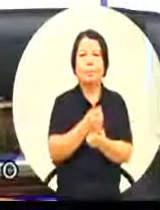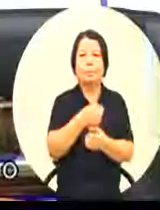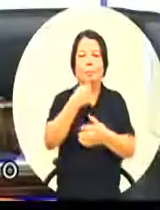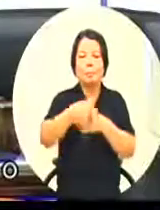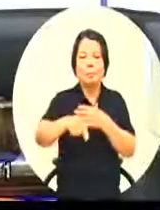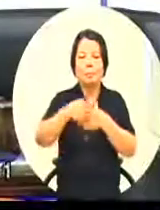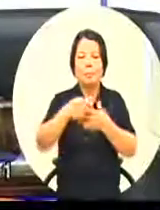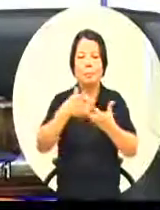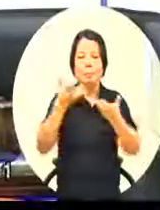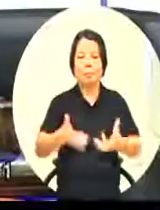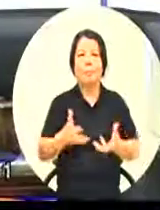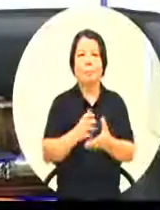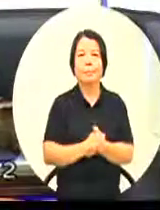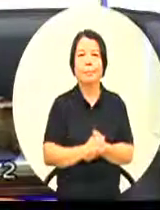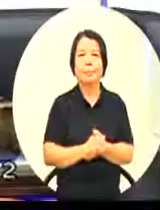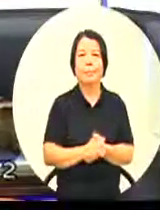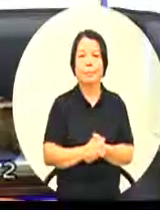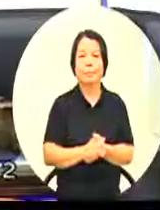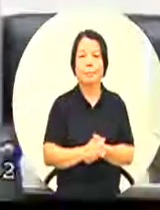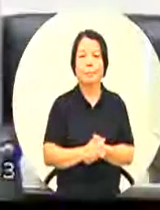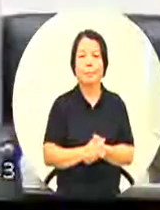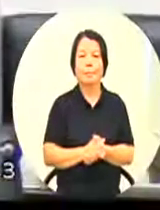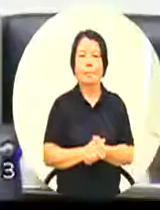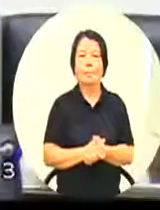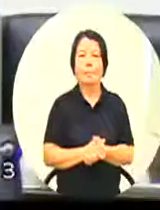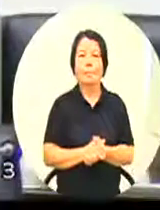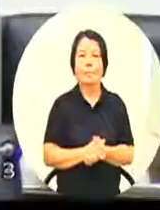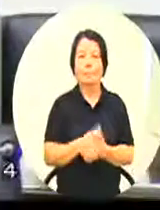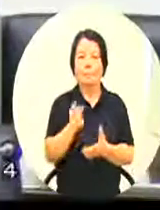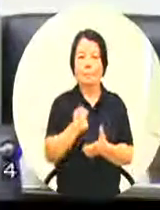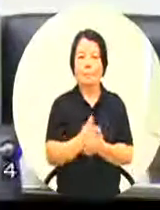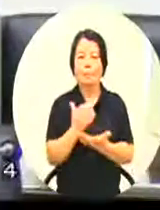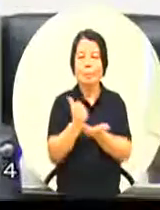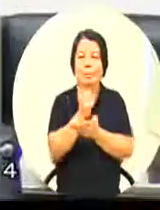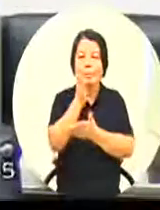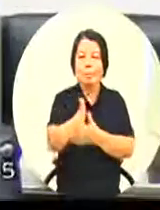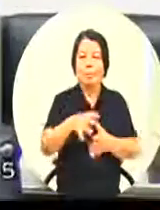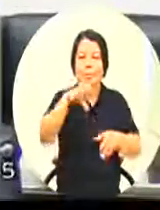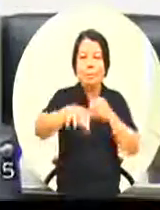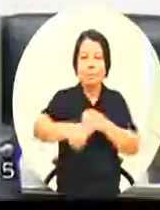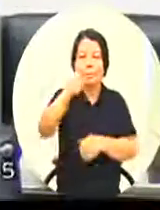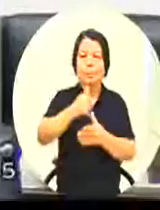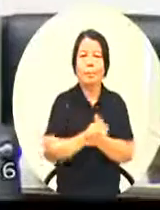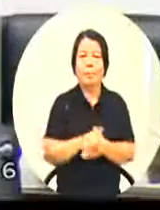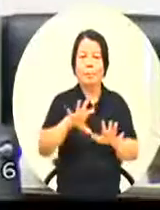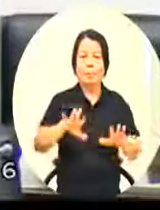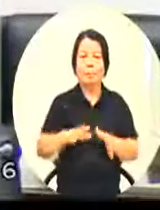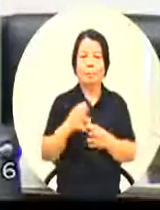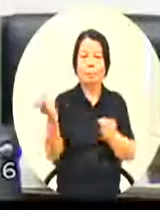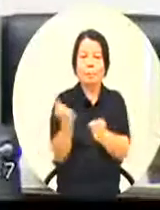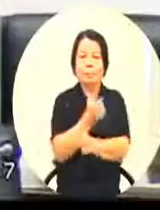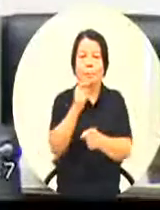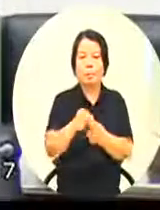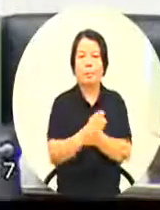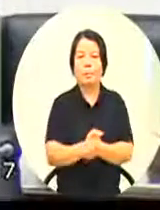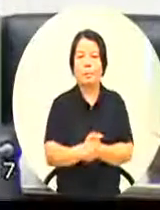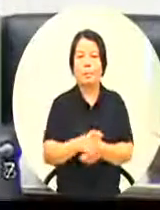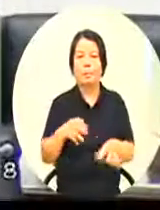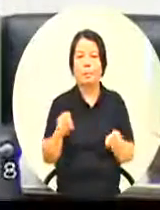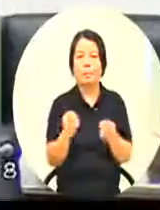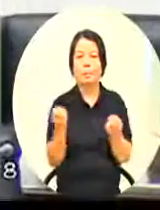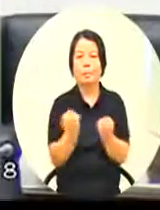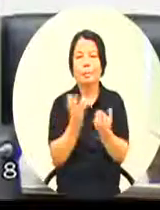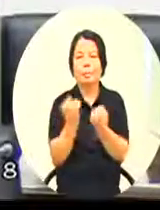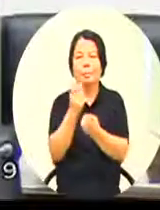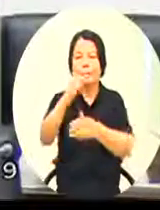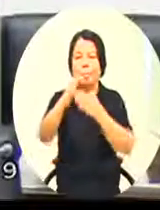非常的严重哦。那我想在这边请教一下我们局长哦。在这次台风哦，我们的灾损哦，学